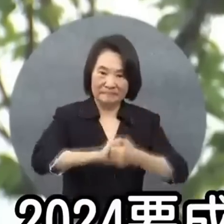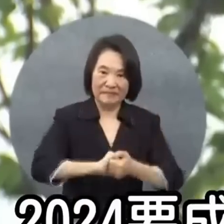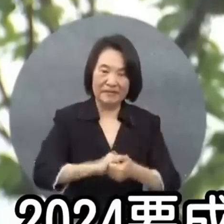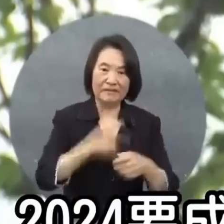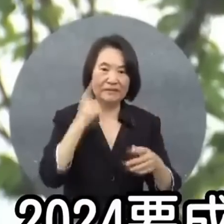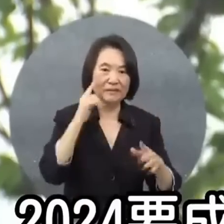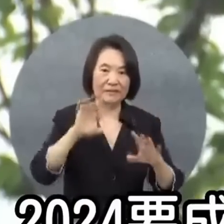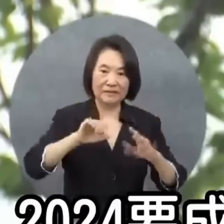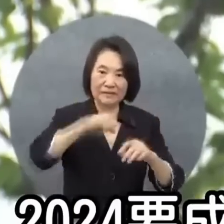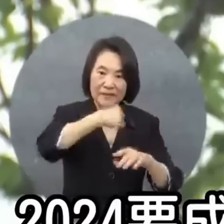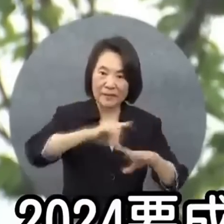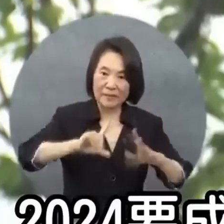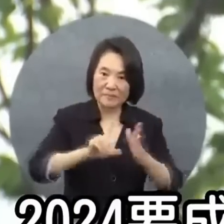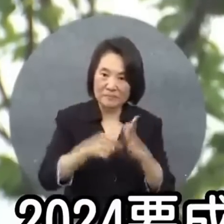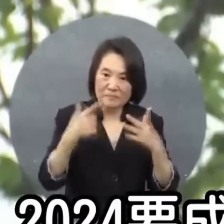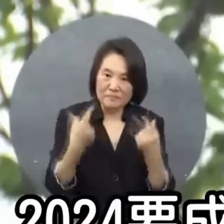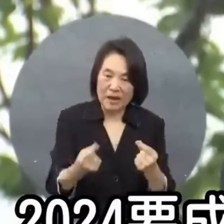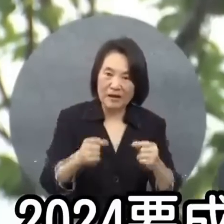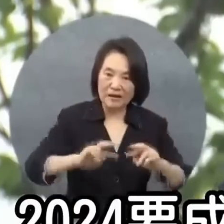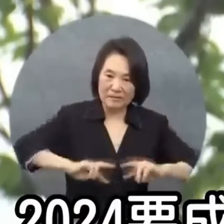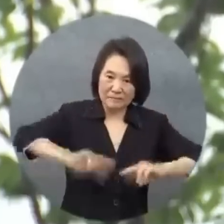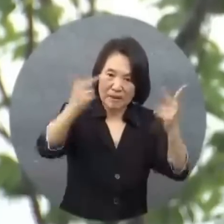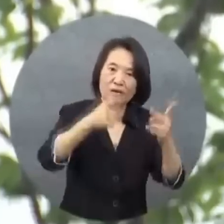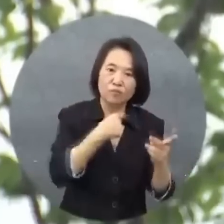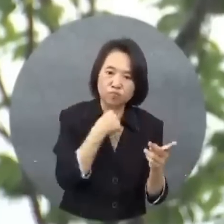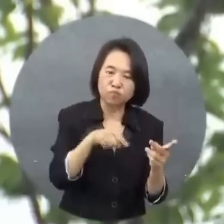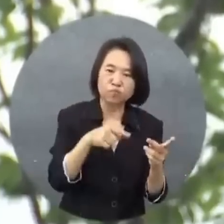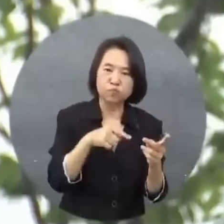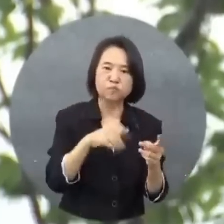翻转台湾命运的转捩点。